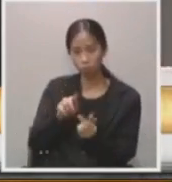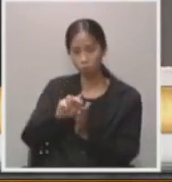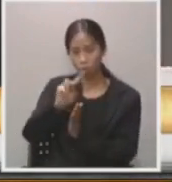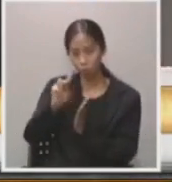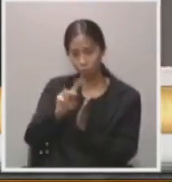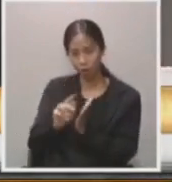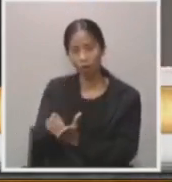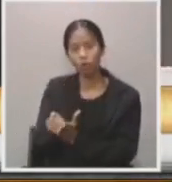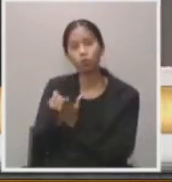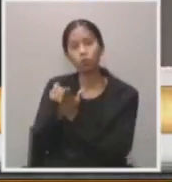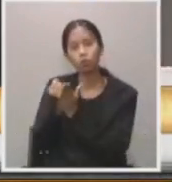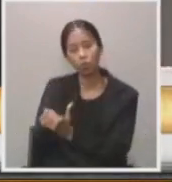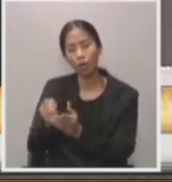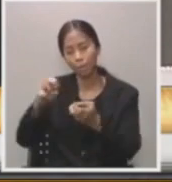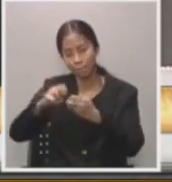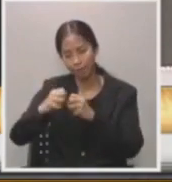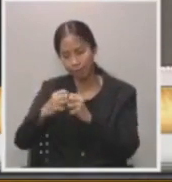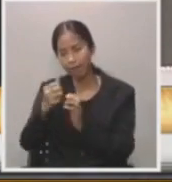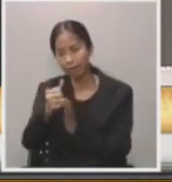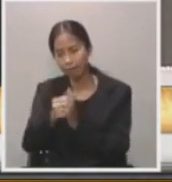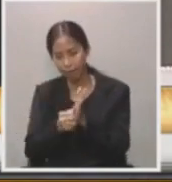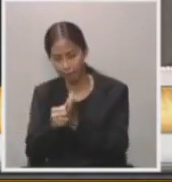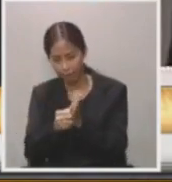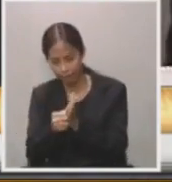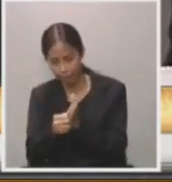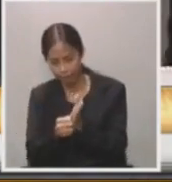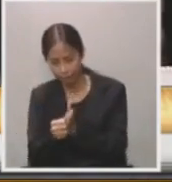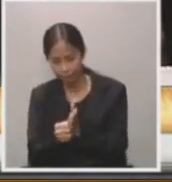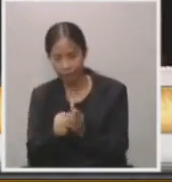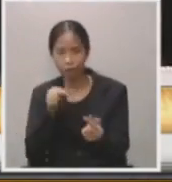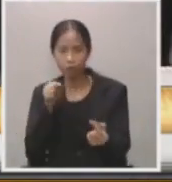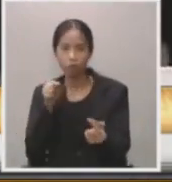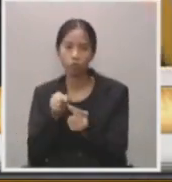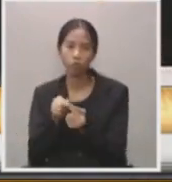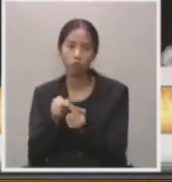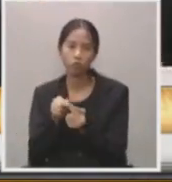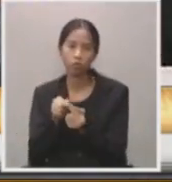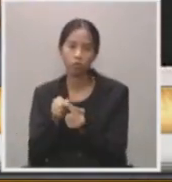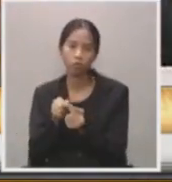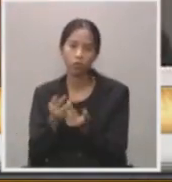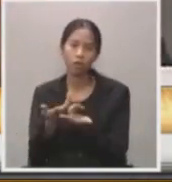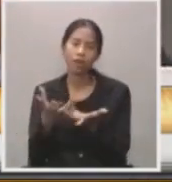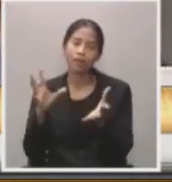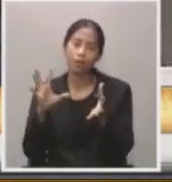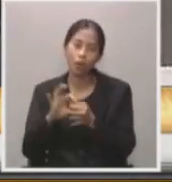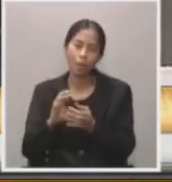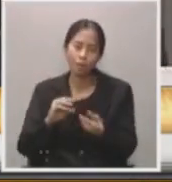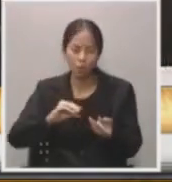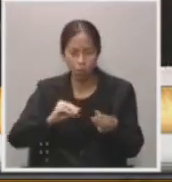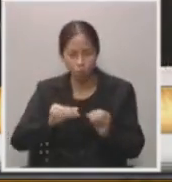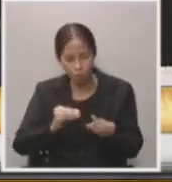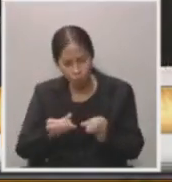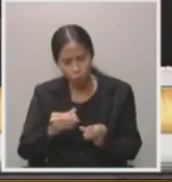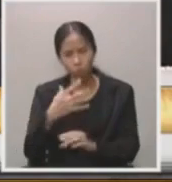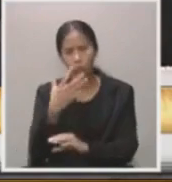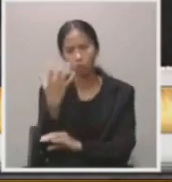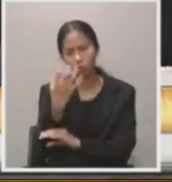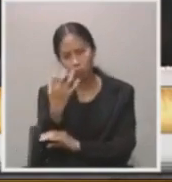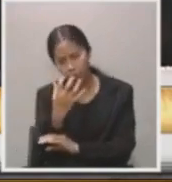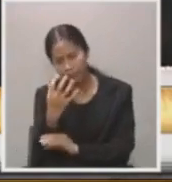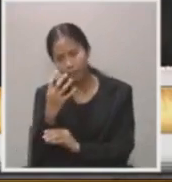ามาแก้ไขปัญหาขจัดปัดเป่าเรื่องราวที่เกี่ยวข้องกับคลื่นความถี่ที่เกี่ยวข้อง